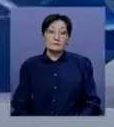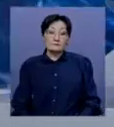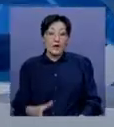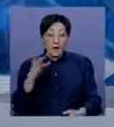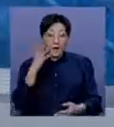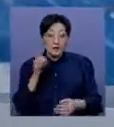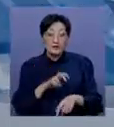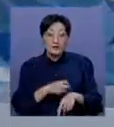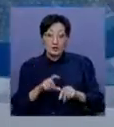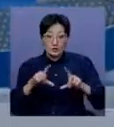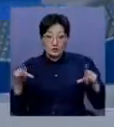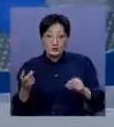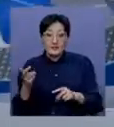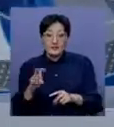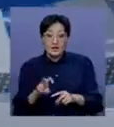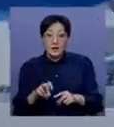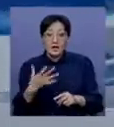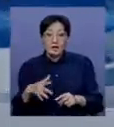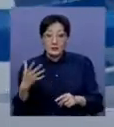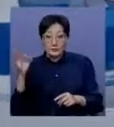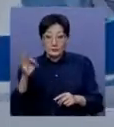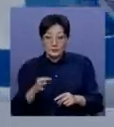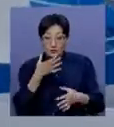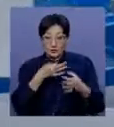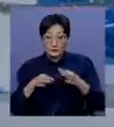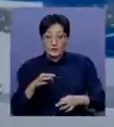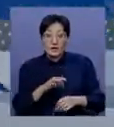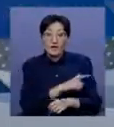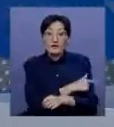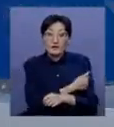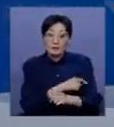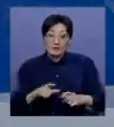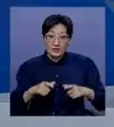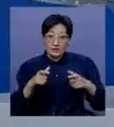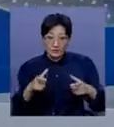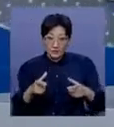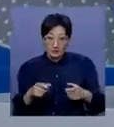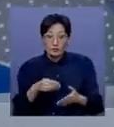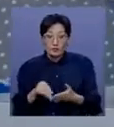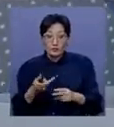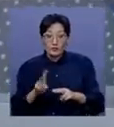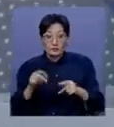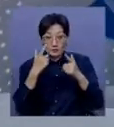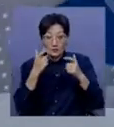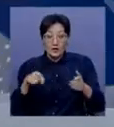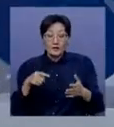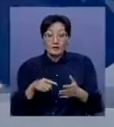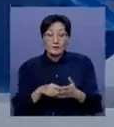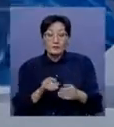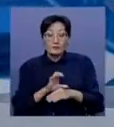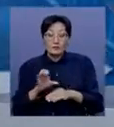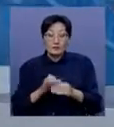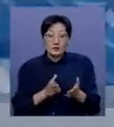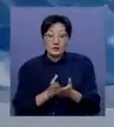Ал Алматы дәріханаларына келушілердің 55% препараттарды дәрігердің рецептінсіз алады. Мұндай мәлімет қалалық тауарлар мен